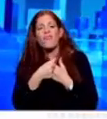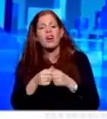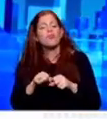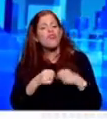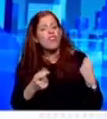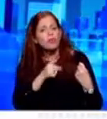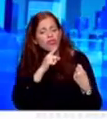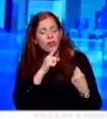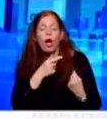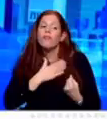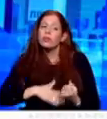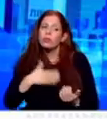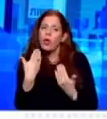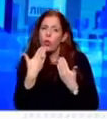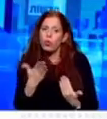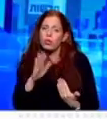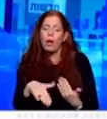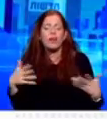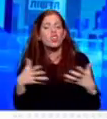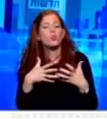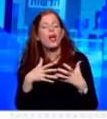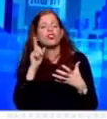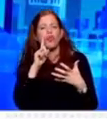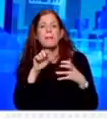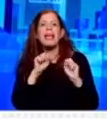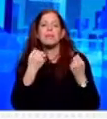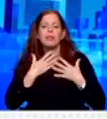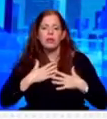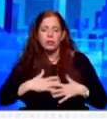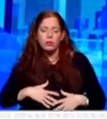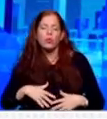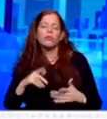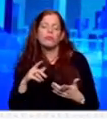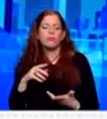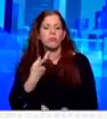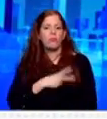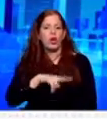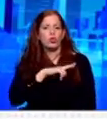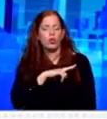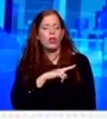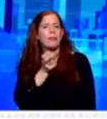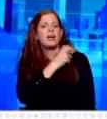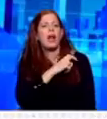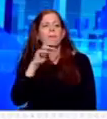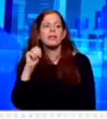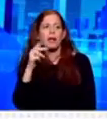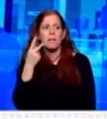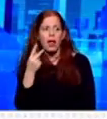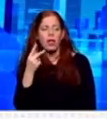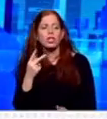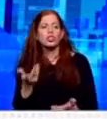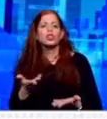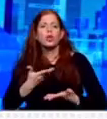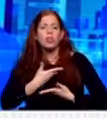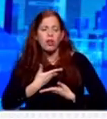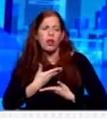ואני רוצה להודות גם לתנועת אם תרצו, ובראשות המנכ״ל מתן פלג, שנותן לנו